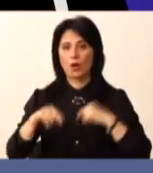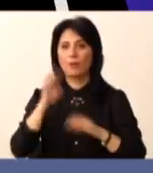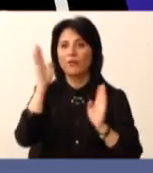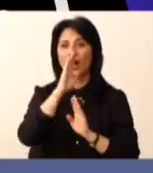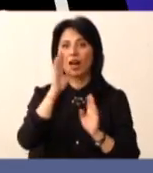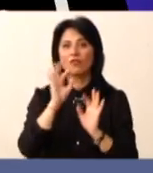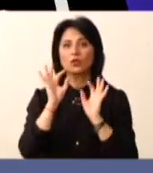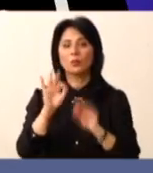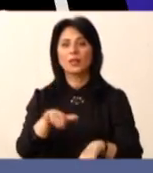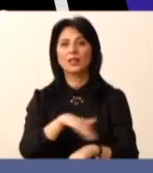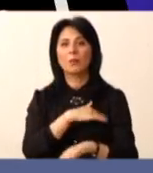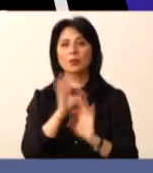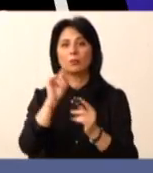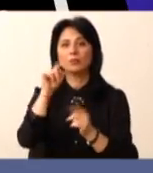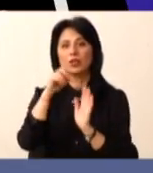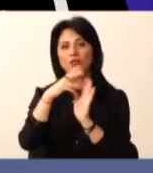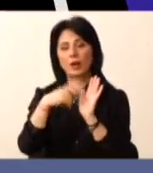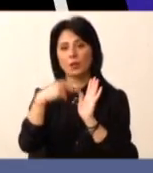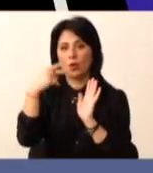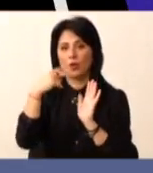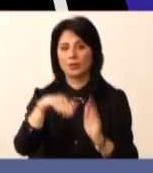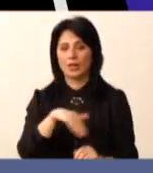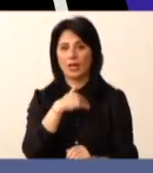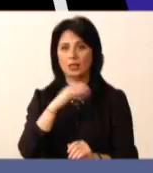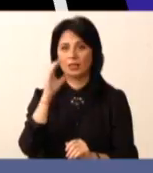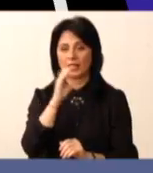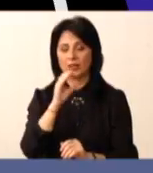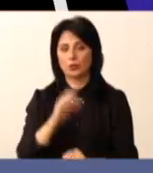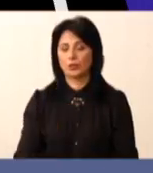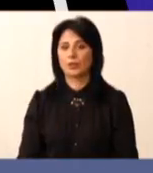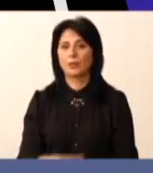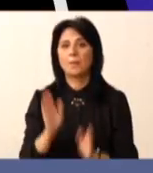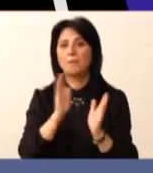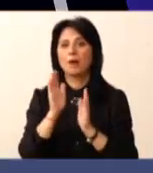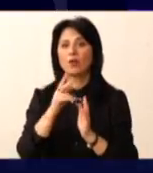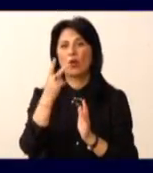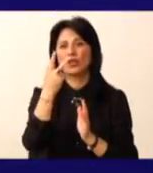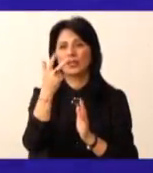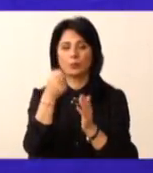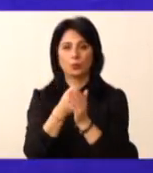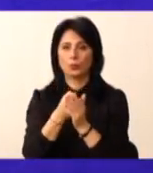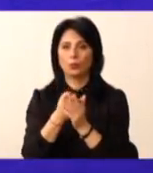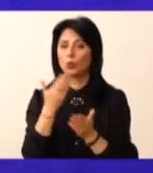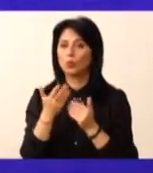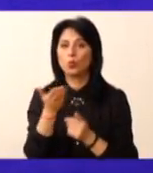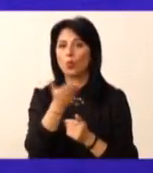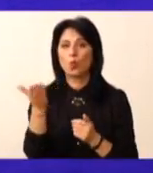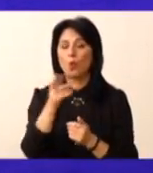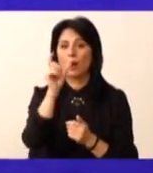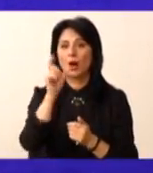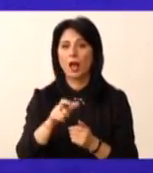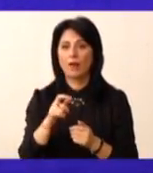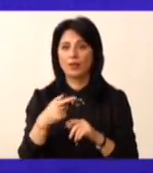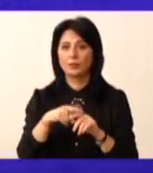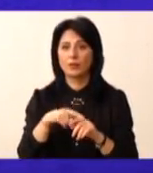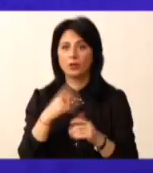გარემოს ოპტიმალური ტემპერატურა 18-20 გრადუსი ცელსიუსია, მაქსიმუმ 23. თუ რომელიმე მგზავრს